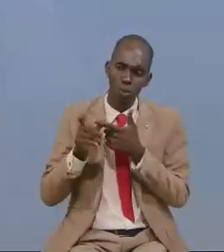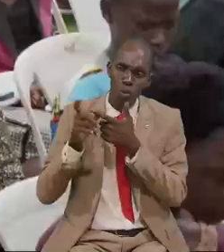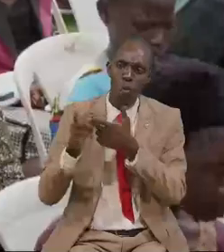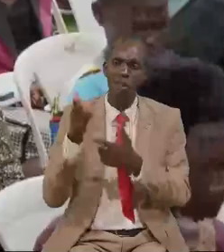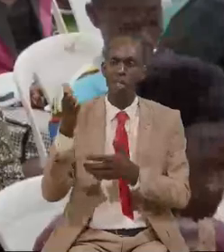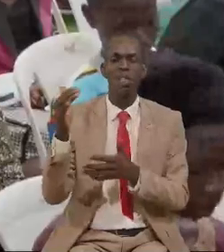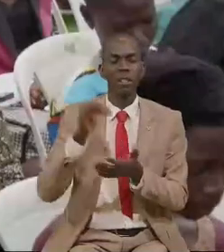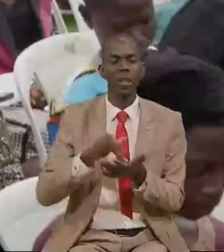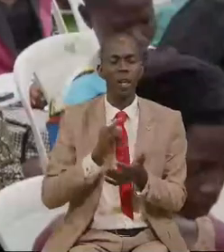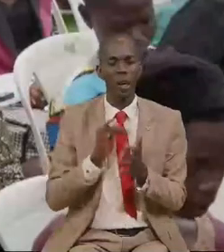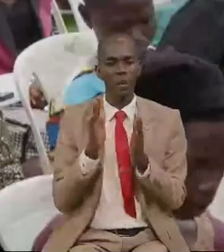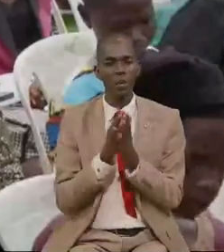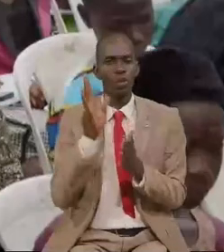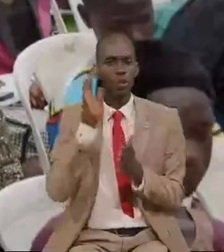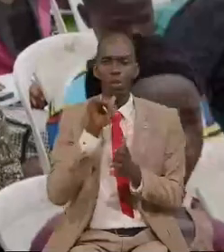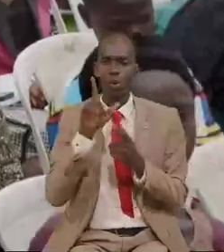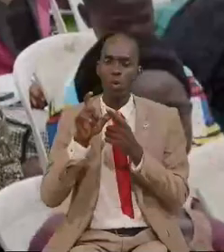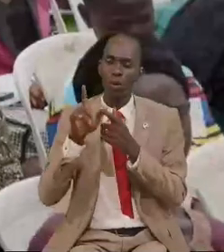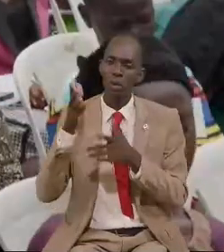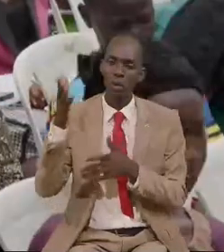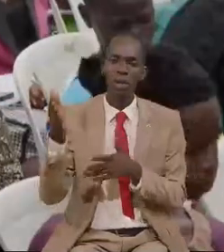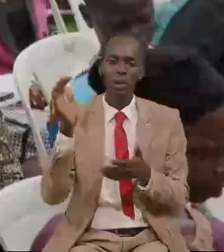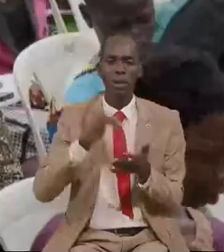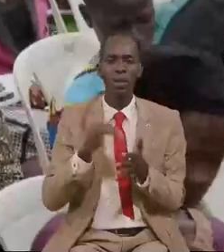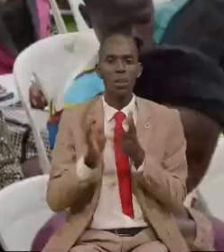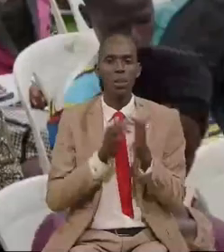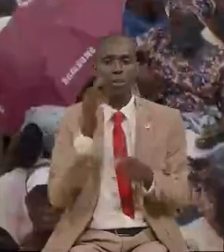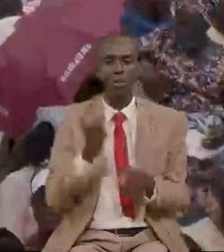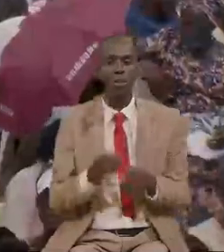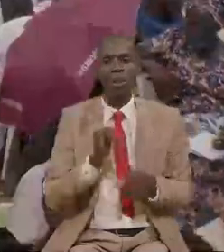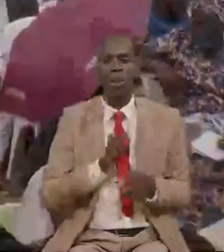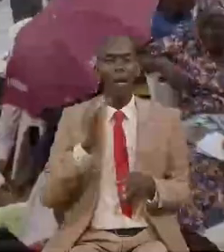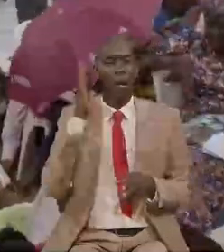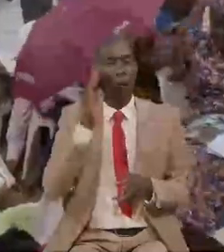encore. Je ne vais plus courir.